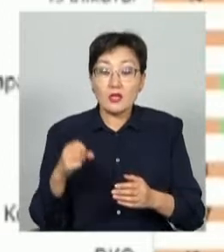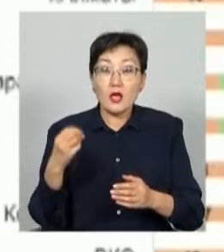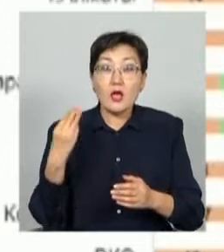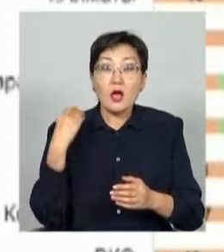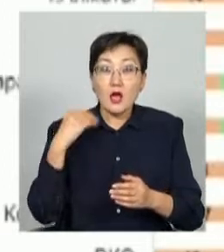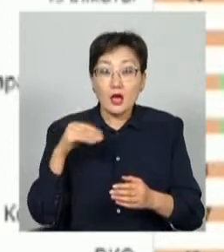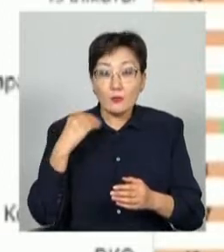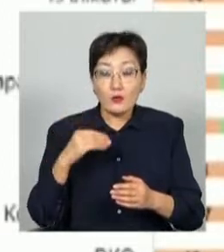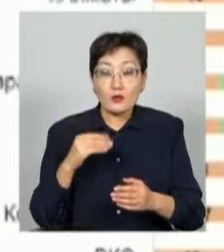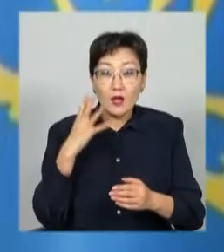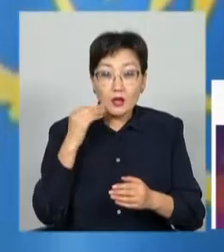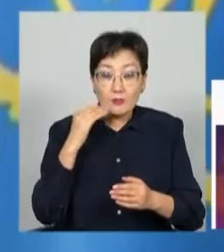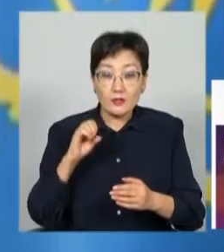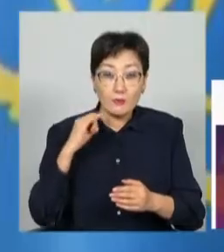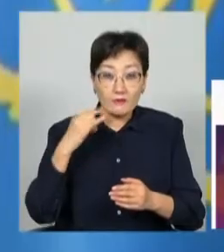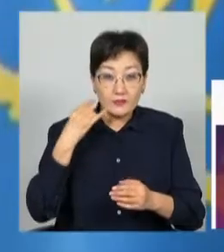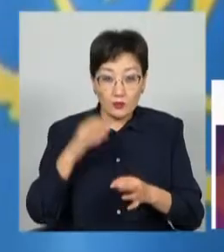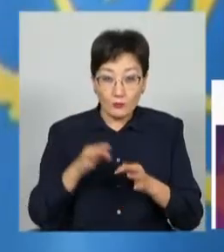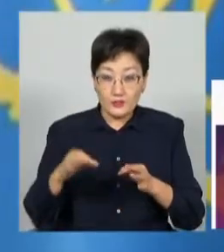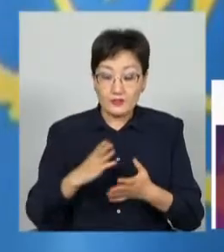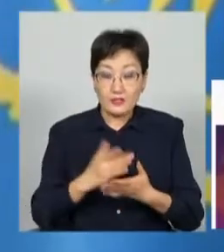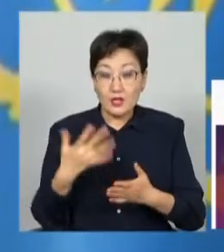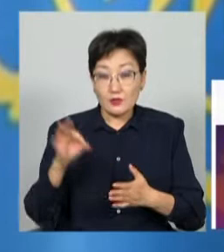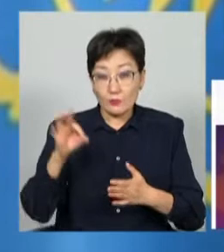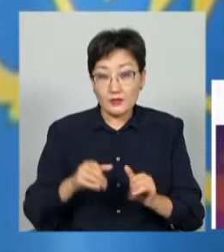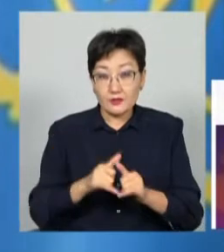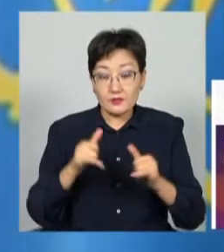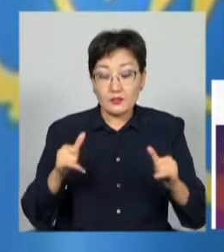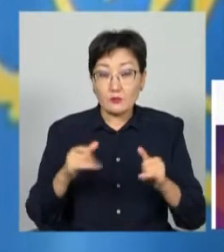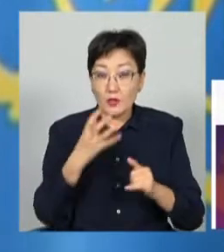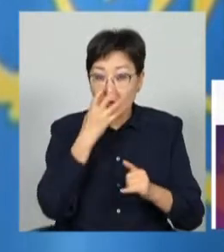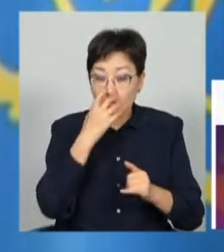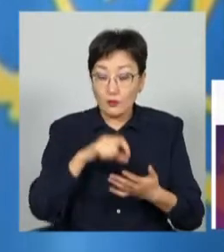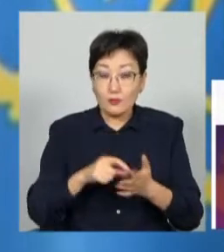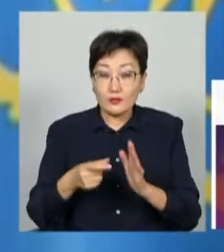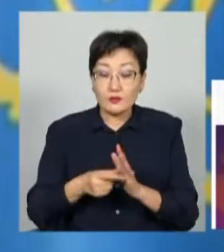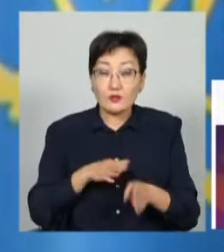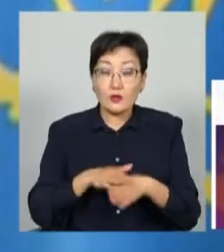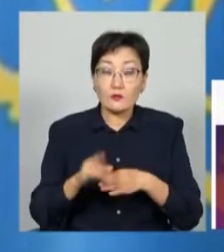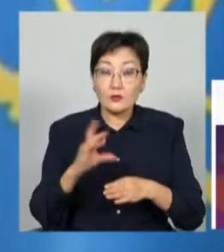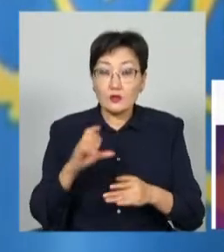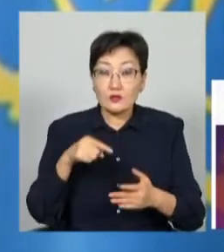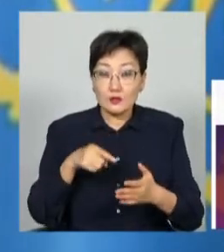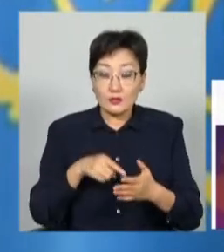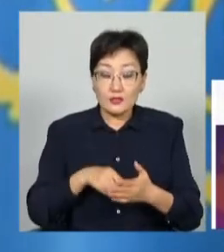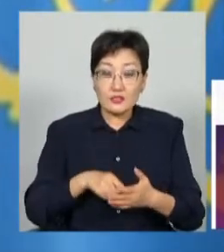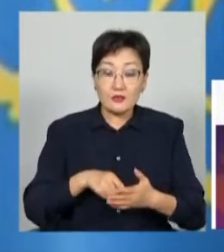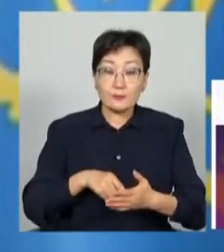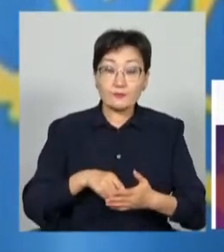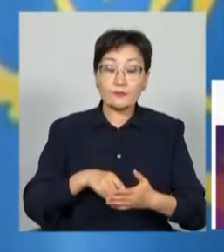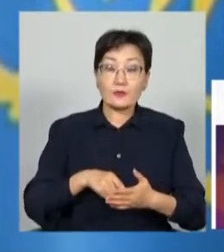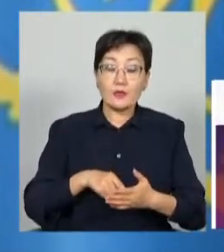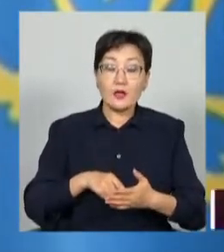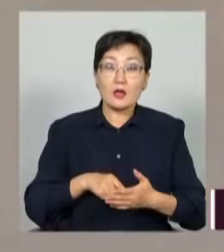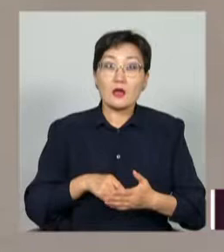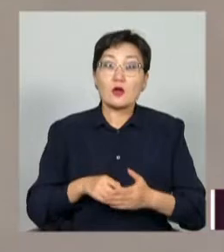және Павлодар облыстарында анықталып отыр. 50%-дан астам реанимациялық төсектердің толуы Нұр-Сұлтан қаласында